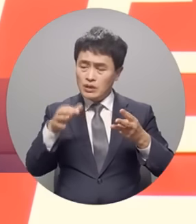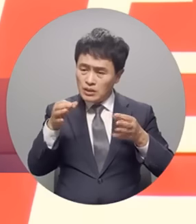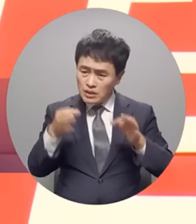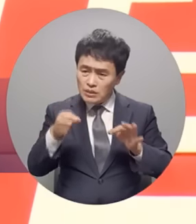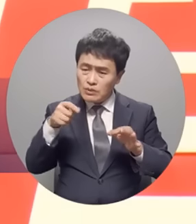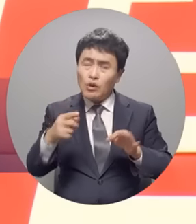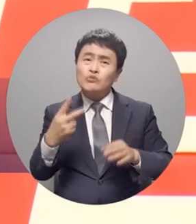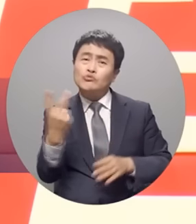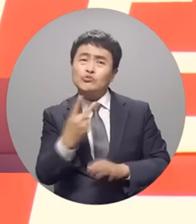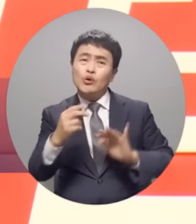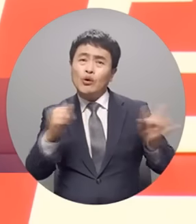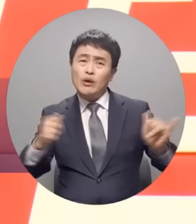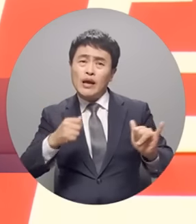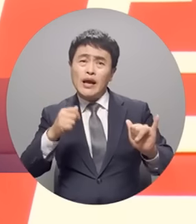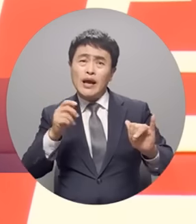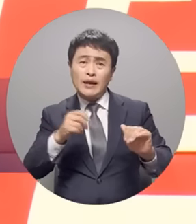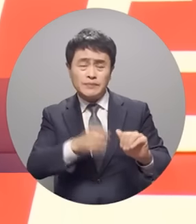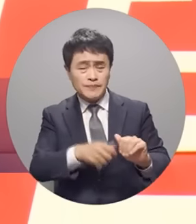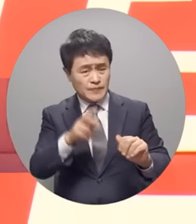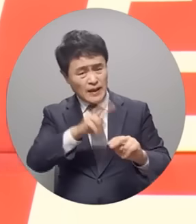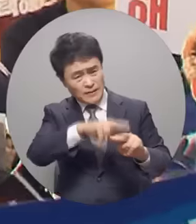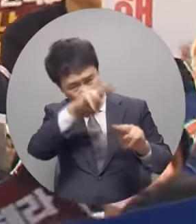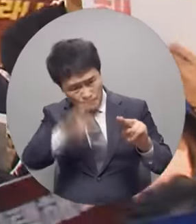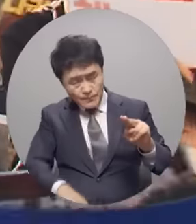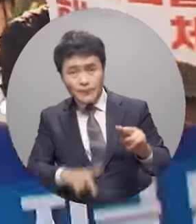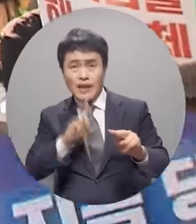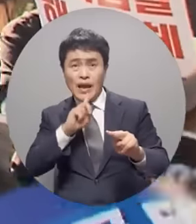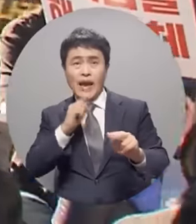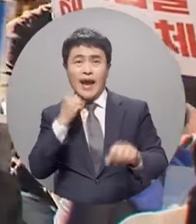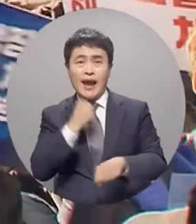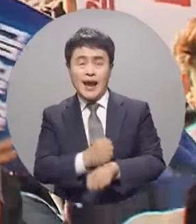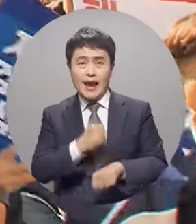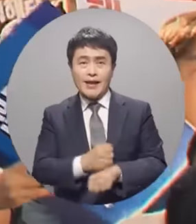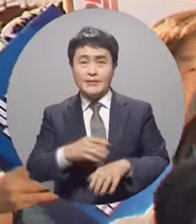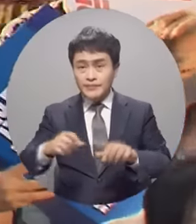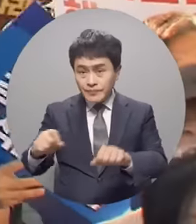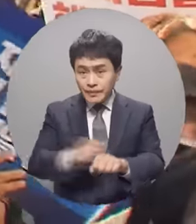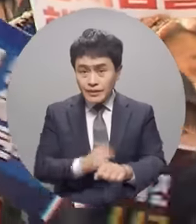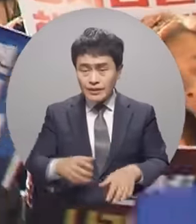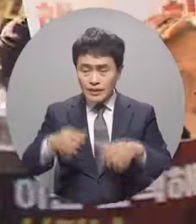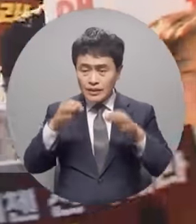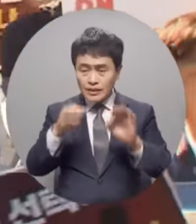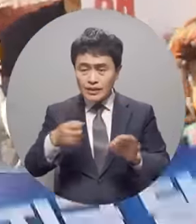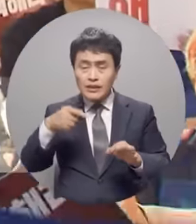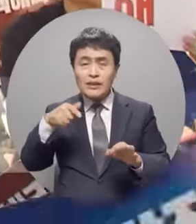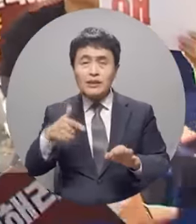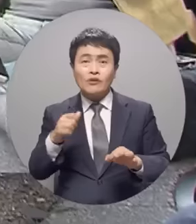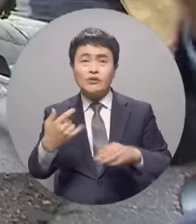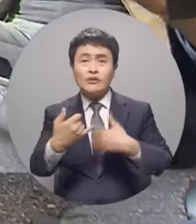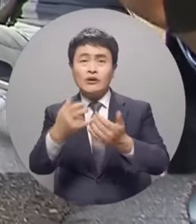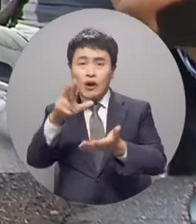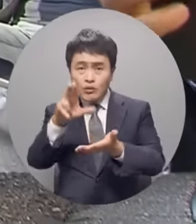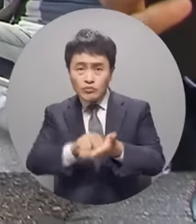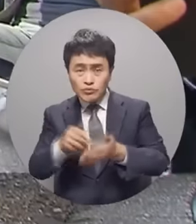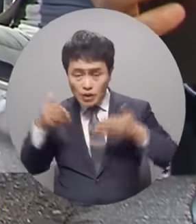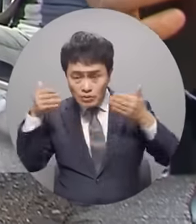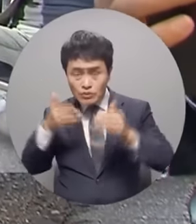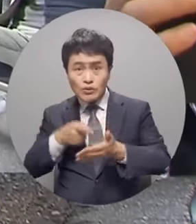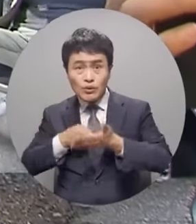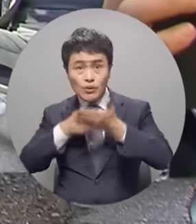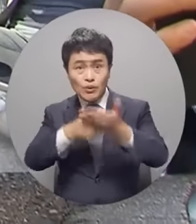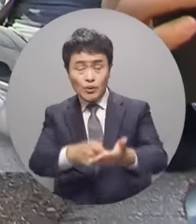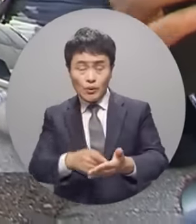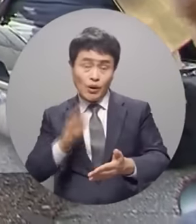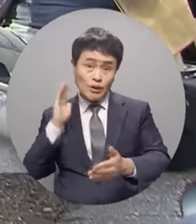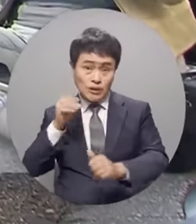사람 끌어내려야 합니다. 특히 김건희 여사 문제를 집중 공격했습니다. 대통령 지지층